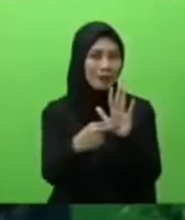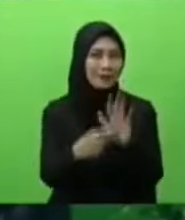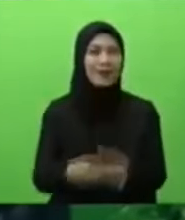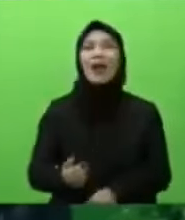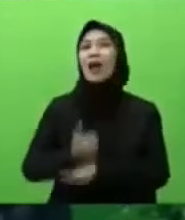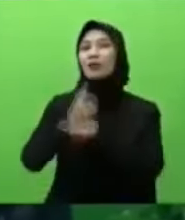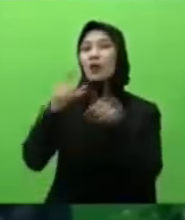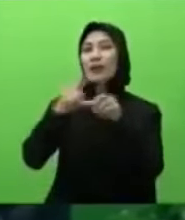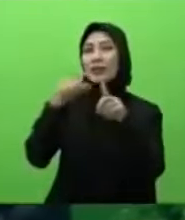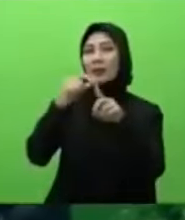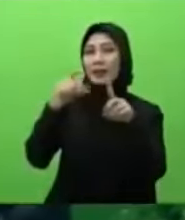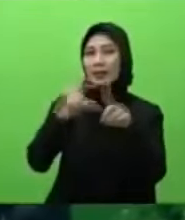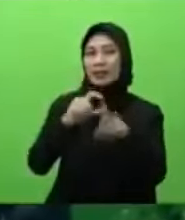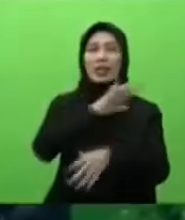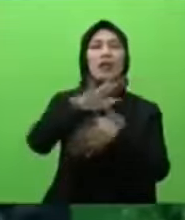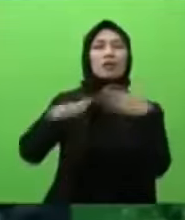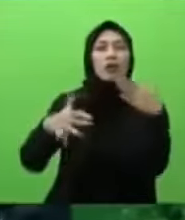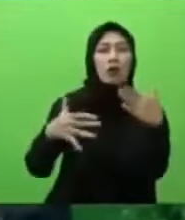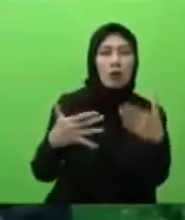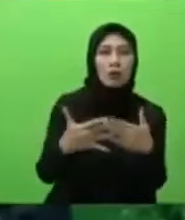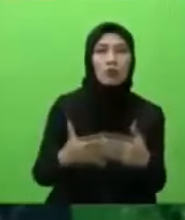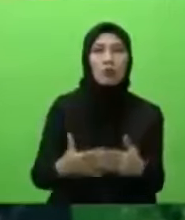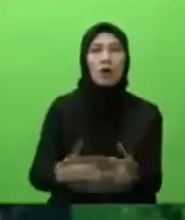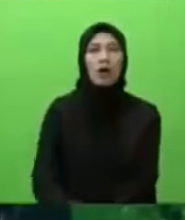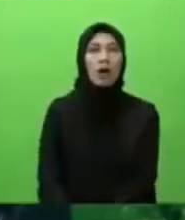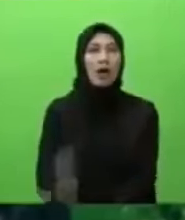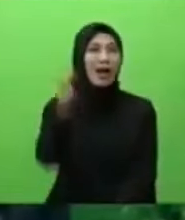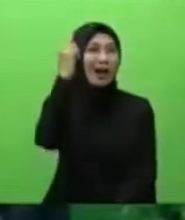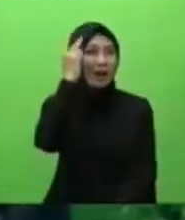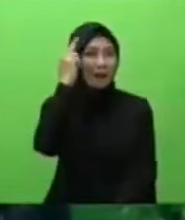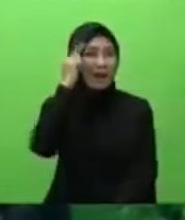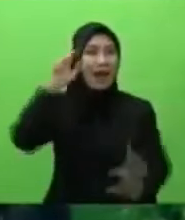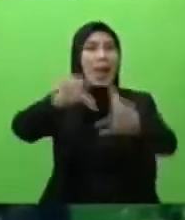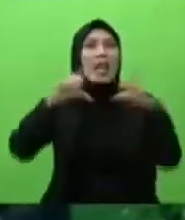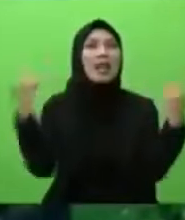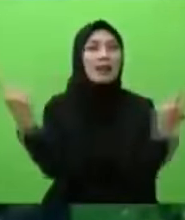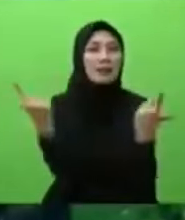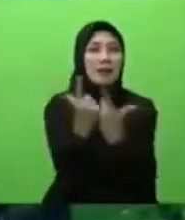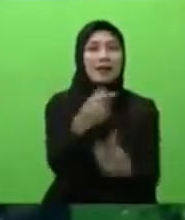RI dan para Pimpinan lembaga negara Republik